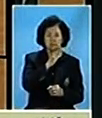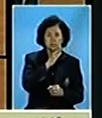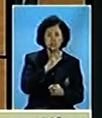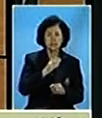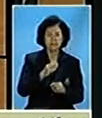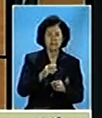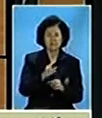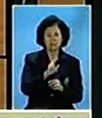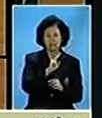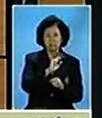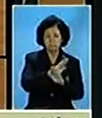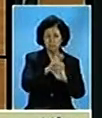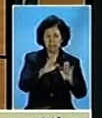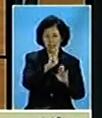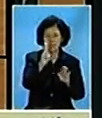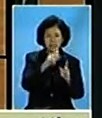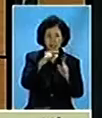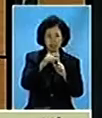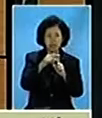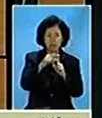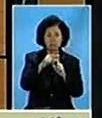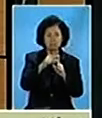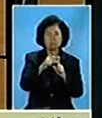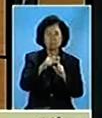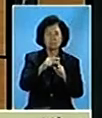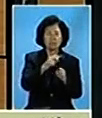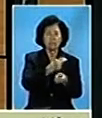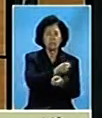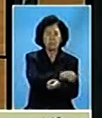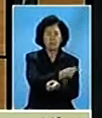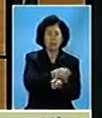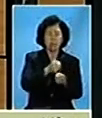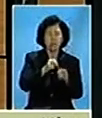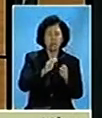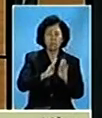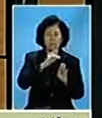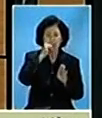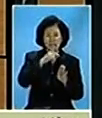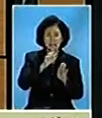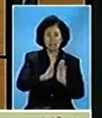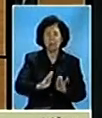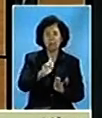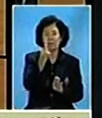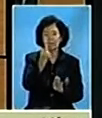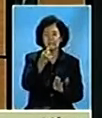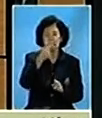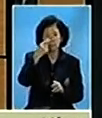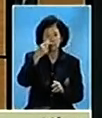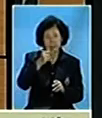เราจะไม่ใช้คำว่าการแพทย์แผนไทยประยุกต์ได้หรือไม่เพราะว่าเนื้อหาสาระในนี้เนี่ยนะ